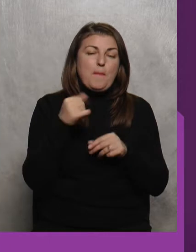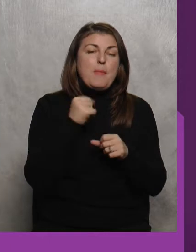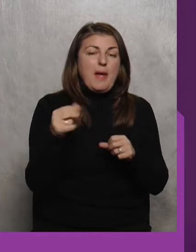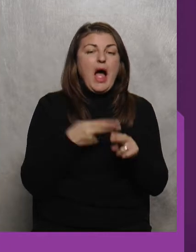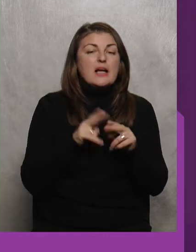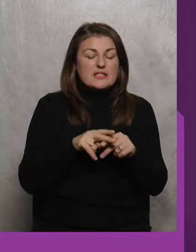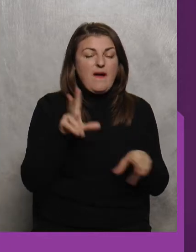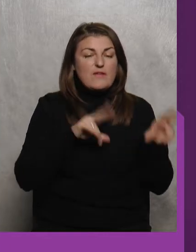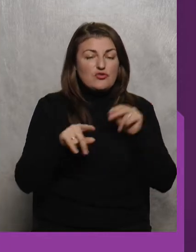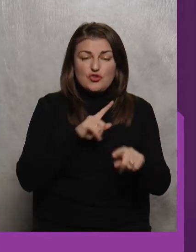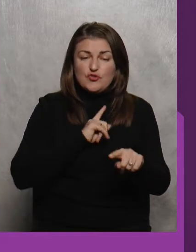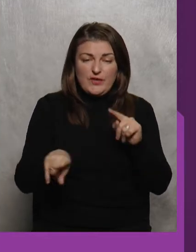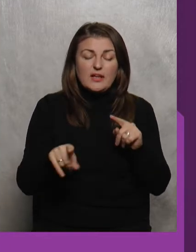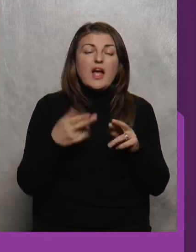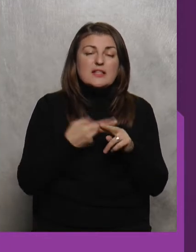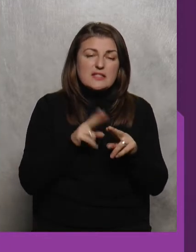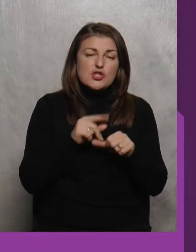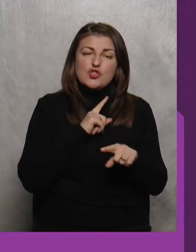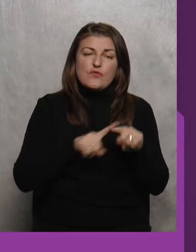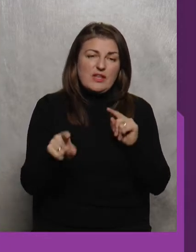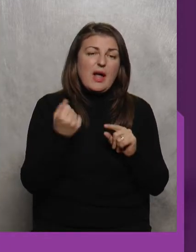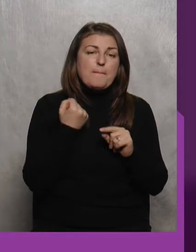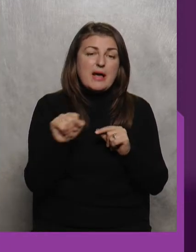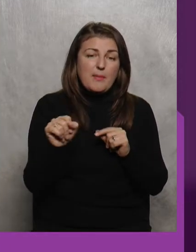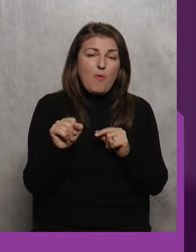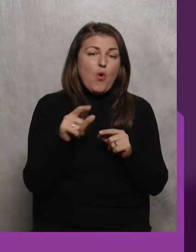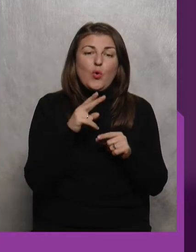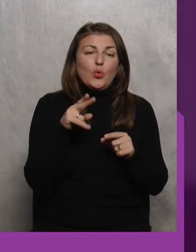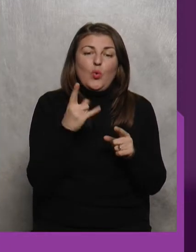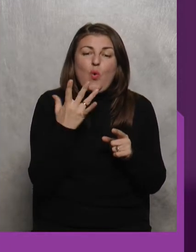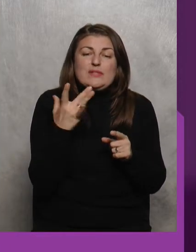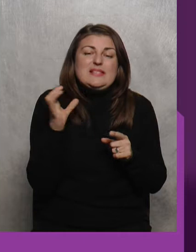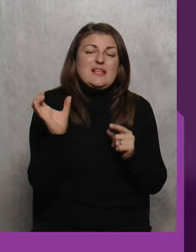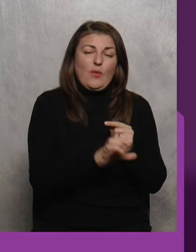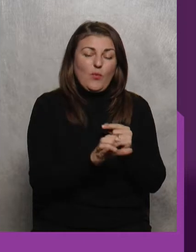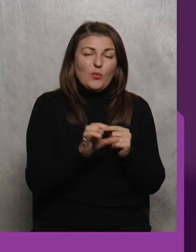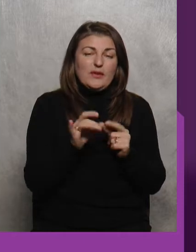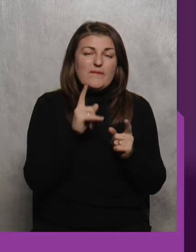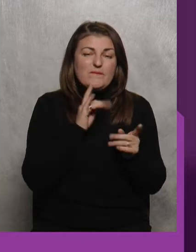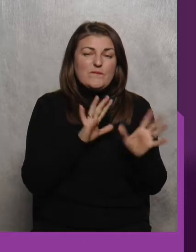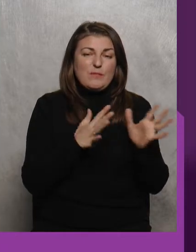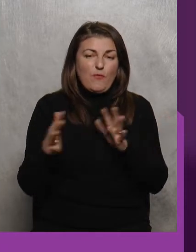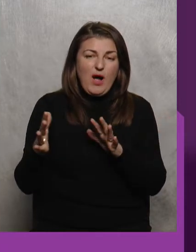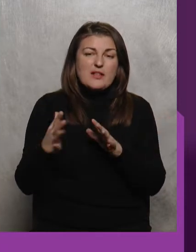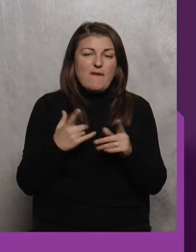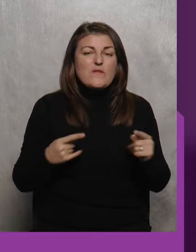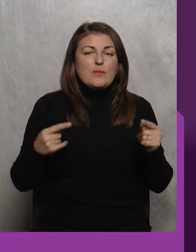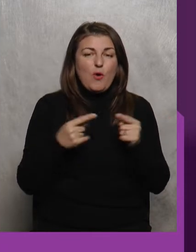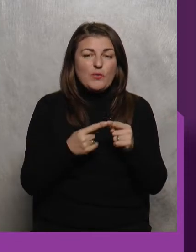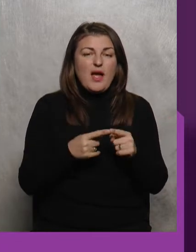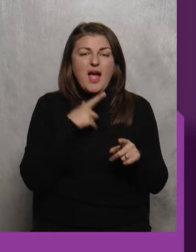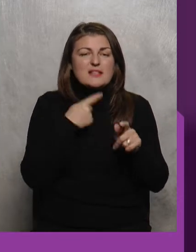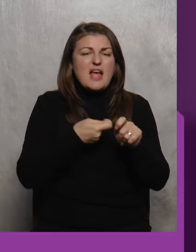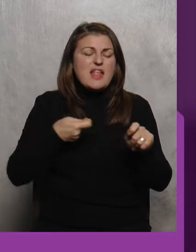вважається швидка перемога? Це швидка перемога, буквально там доля секунди відбувалася, відповідно,